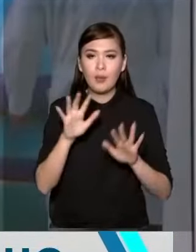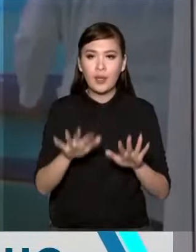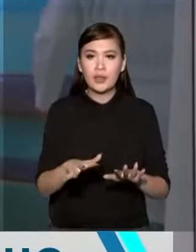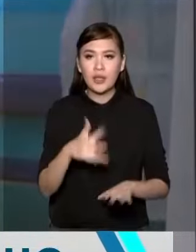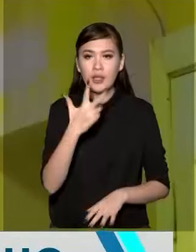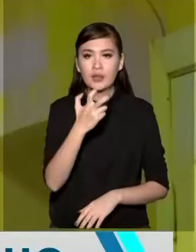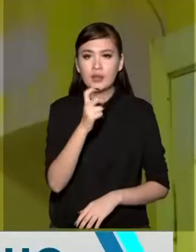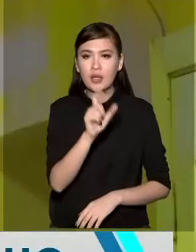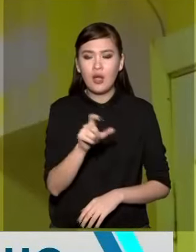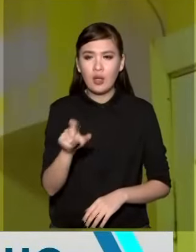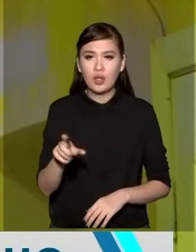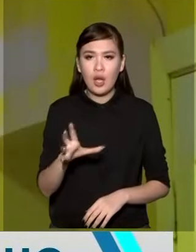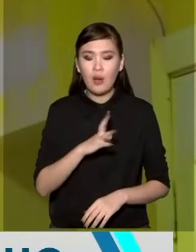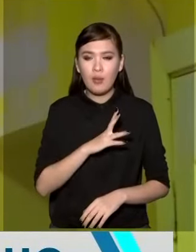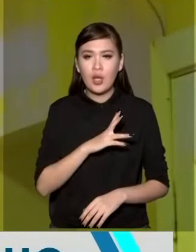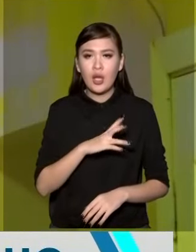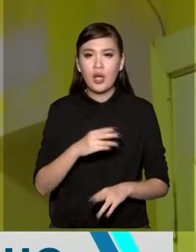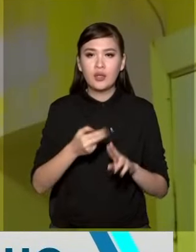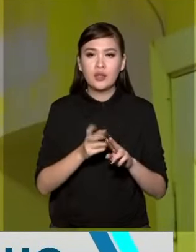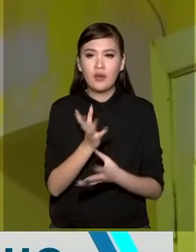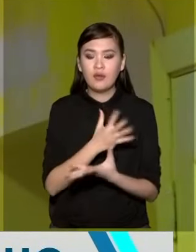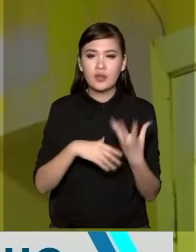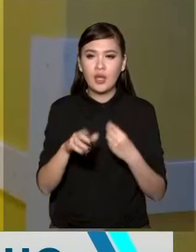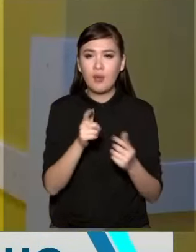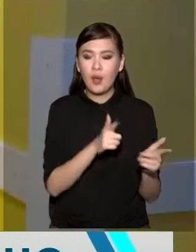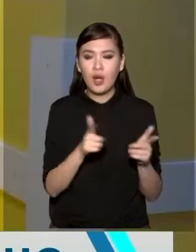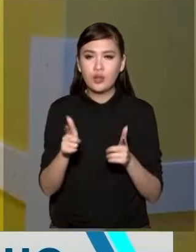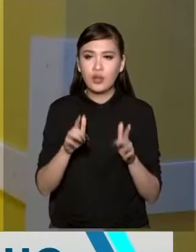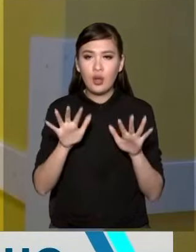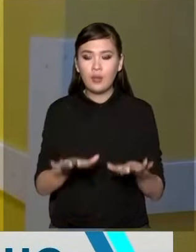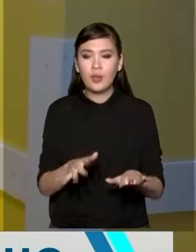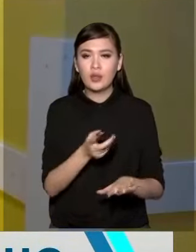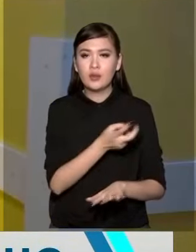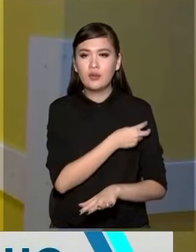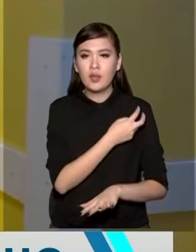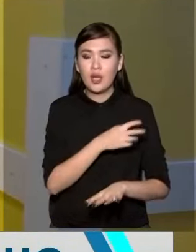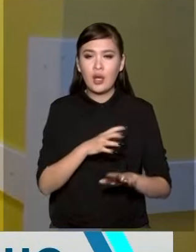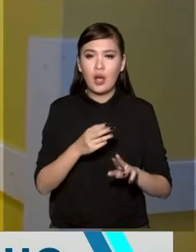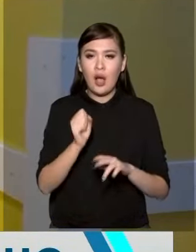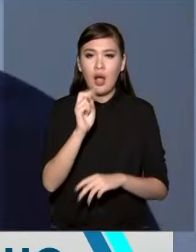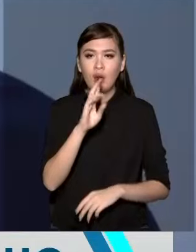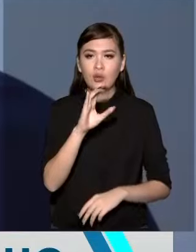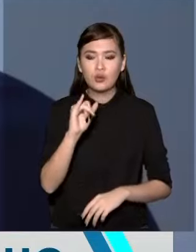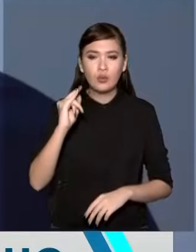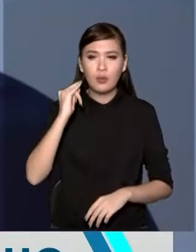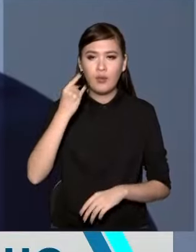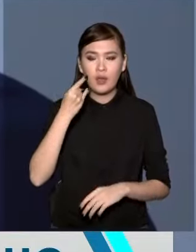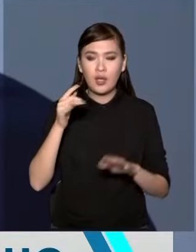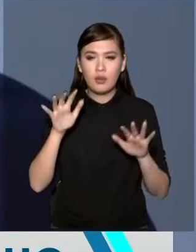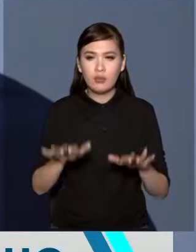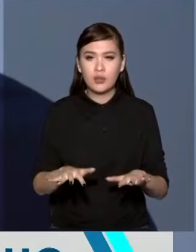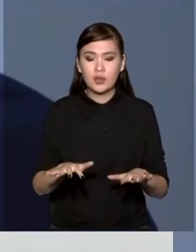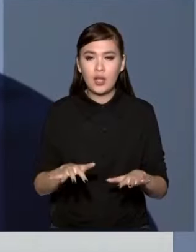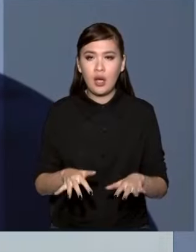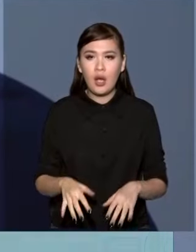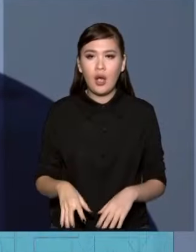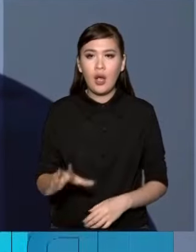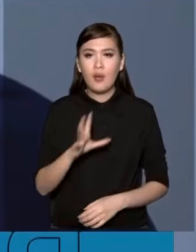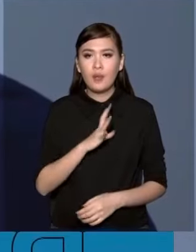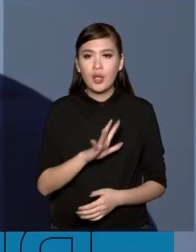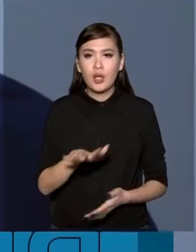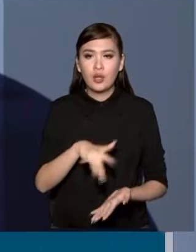300 пациентов. В случае необходимости для всех подготовили места в медучреждениях Павлодара и Аксу. Мы особо по городской